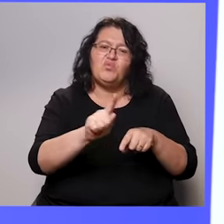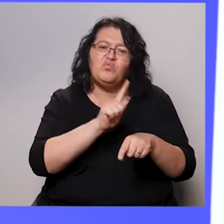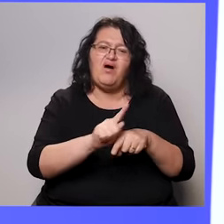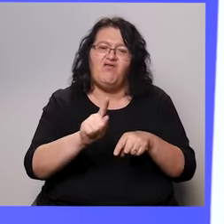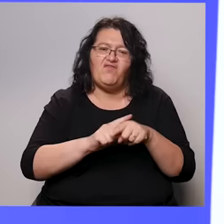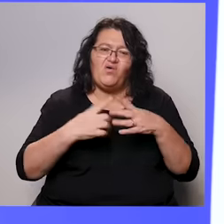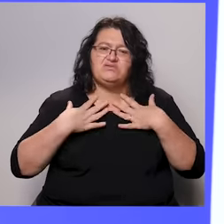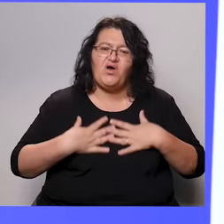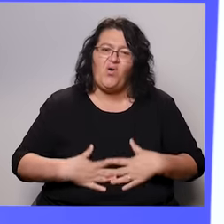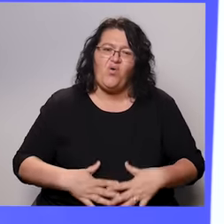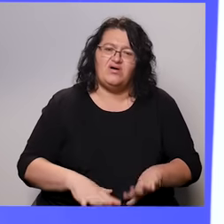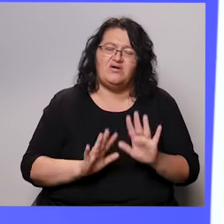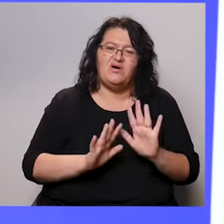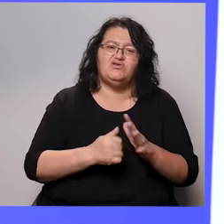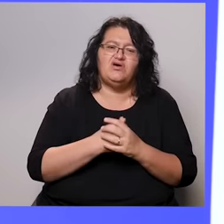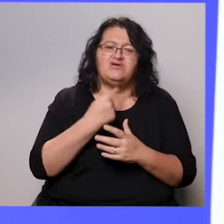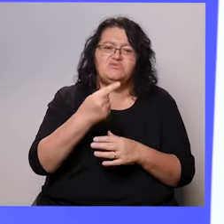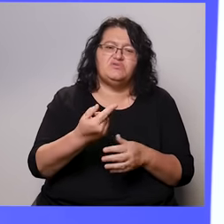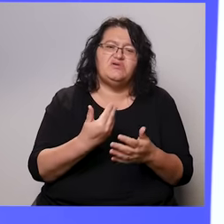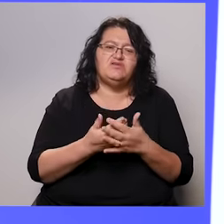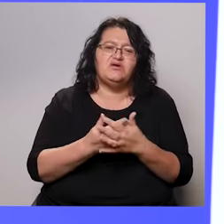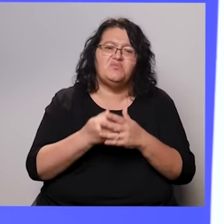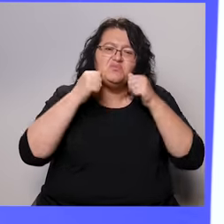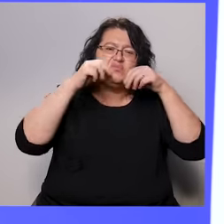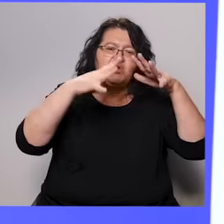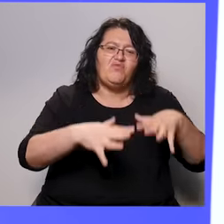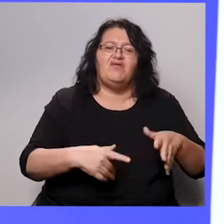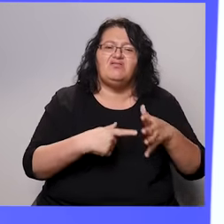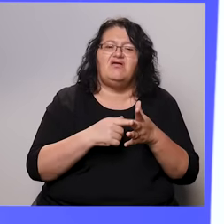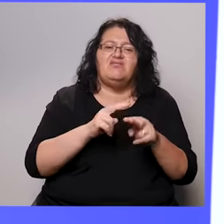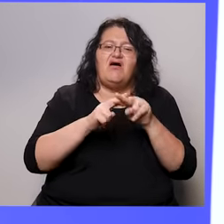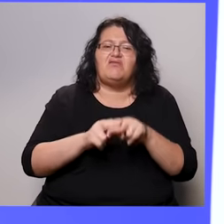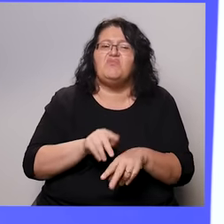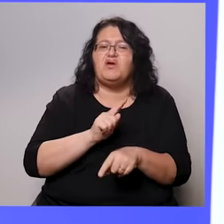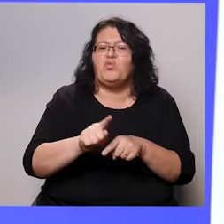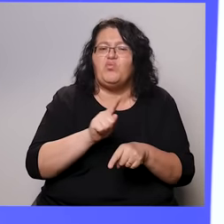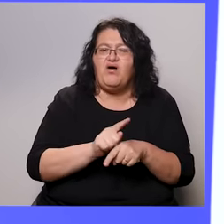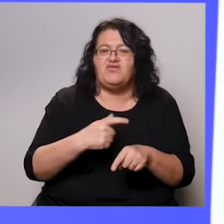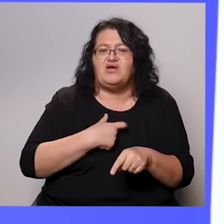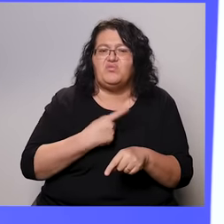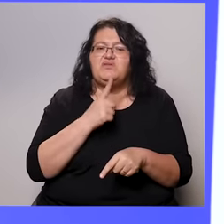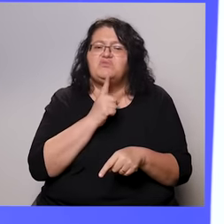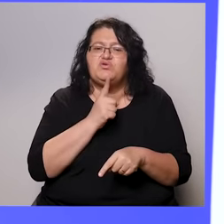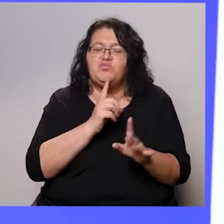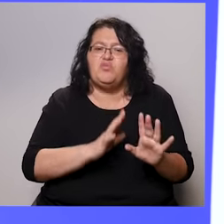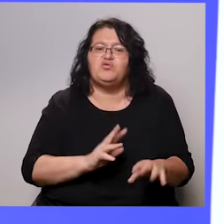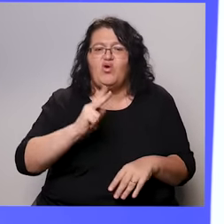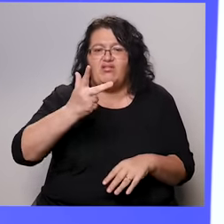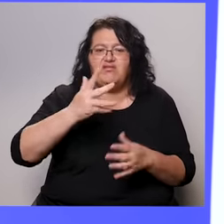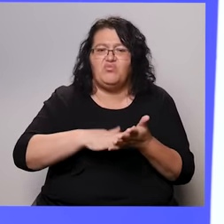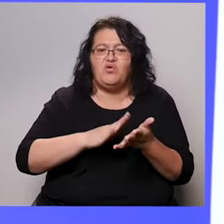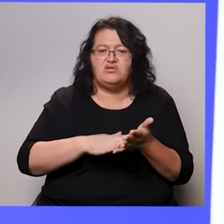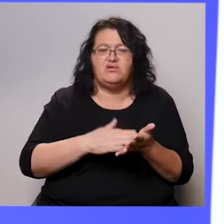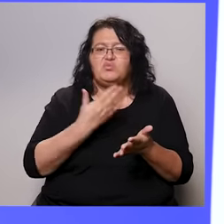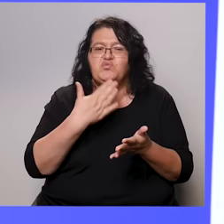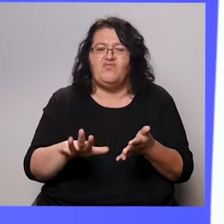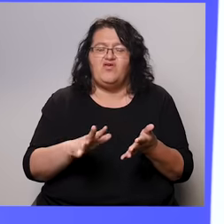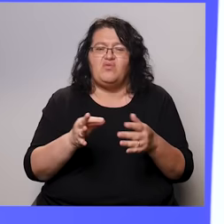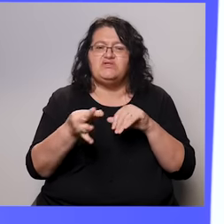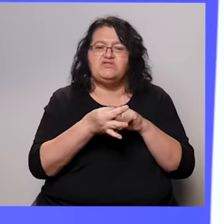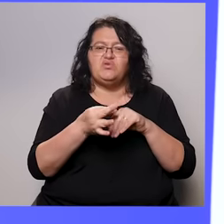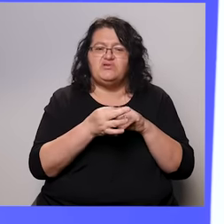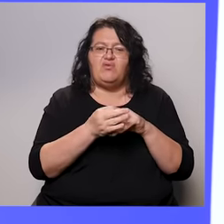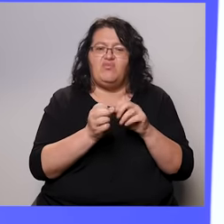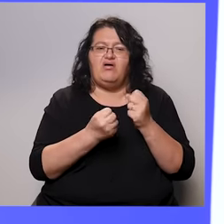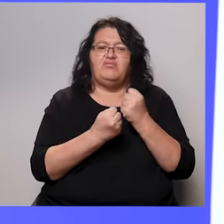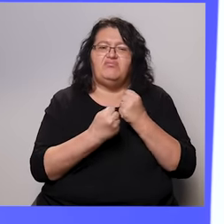de, nu știu cum să-i spun, hai să zicem, binecuvântarea asta, dacă putem să o numim așa. Și al treilea motiv era asta, nu vreau